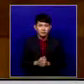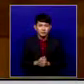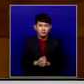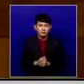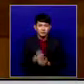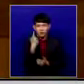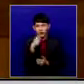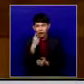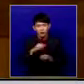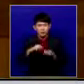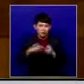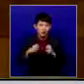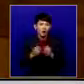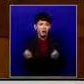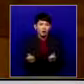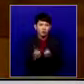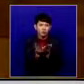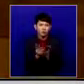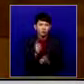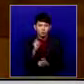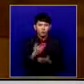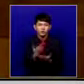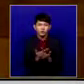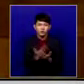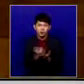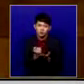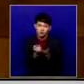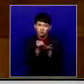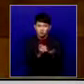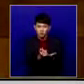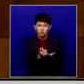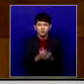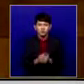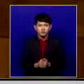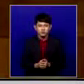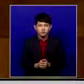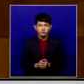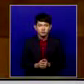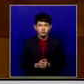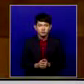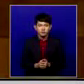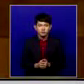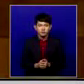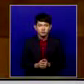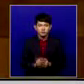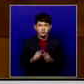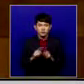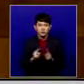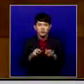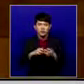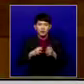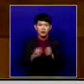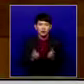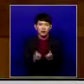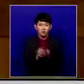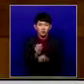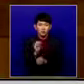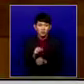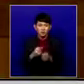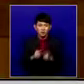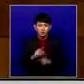ที่ได้รับผลกระทบเท่านั้นที่ควรจะได้รับการเยียวยาแล้วถึงแม้ว่าจะได้รับการกระทบแต่ถ้าตัว